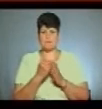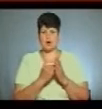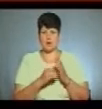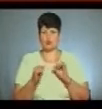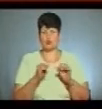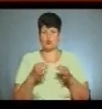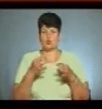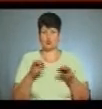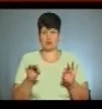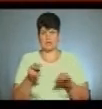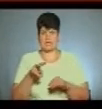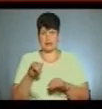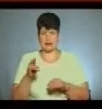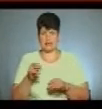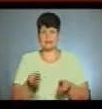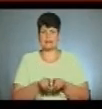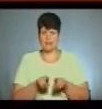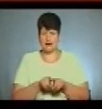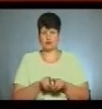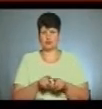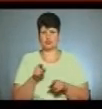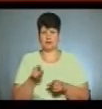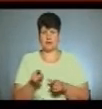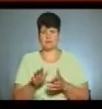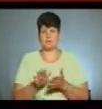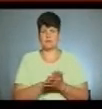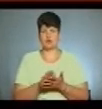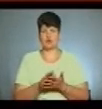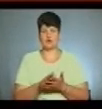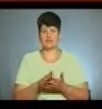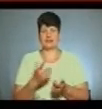словами Ольги Жарухи, в аптеці отоварюють рецепти на безкоштовний інсулін.